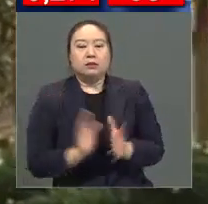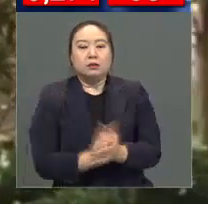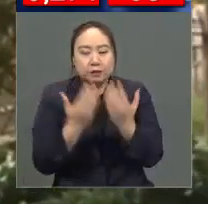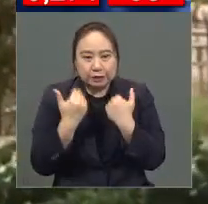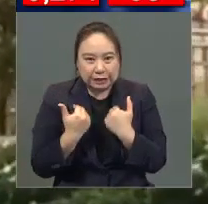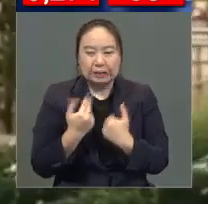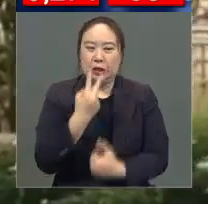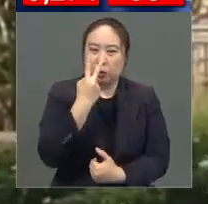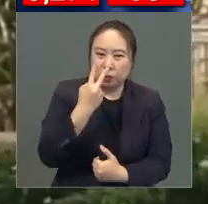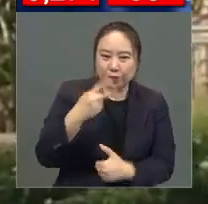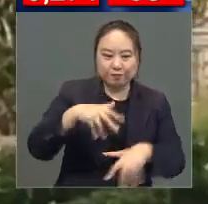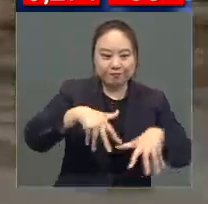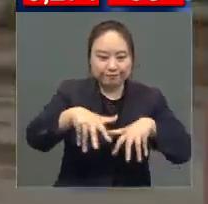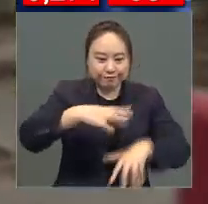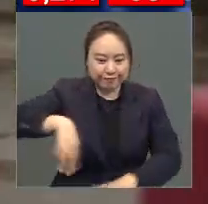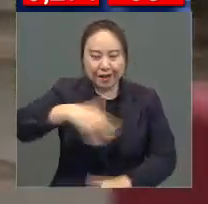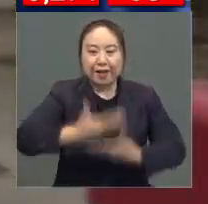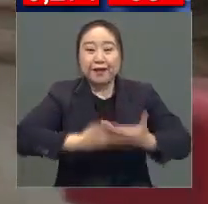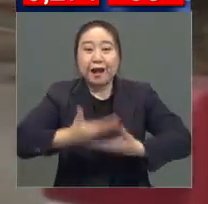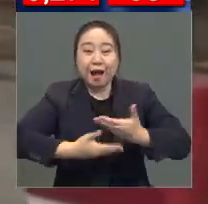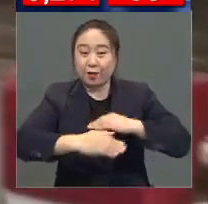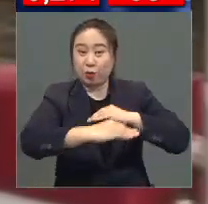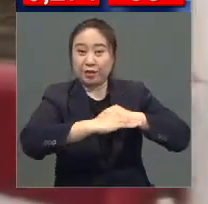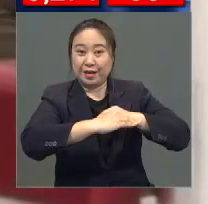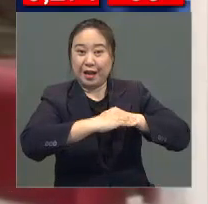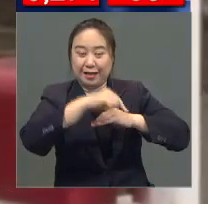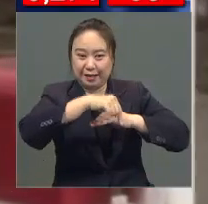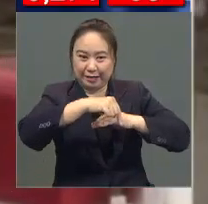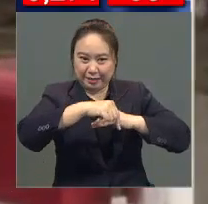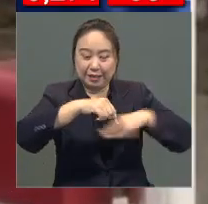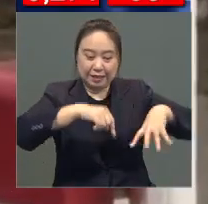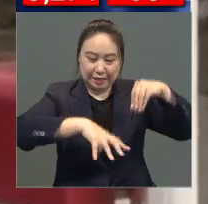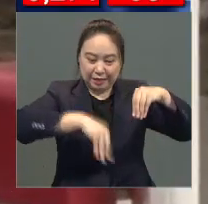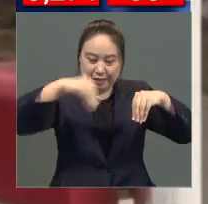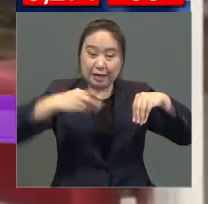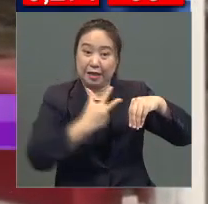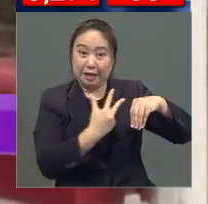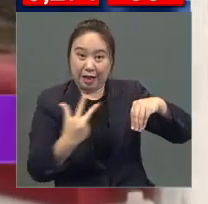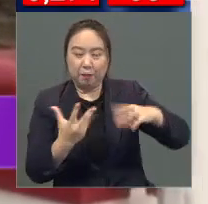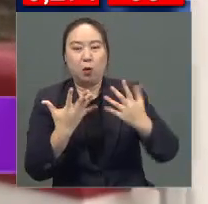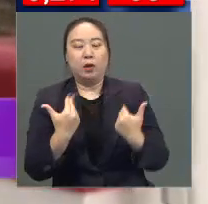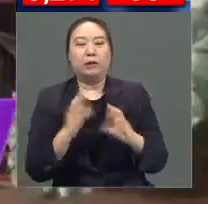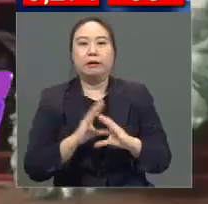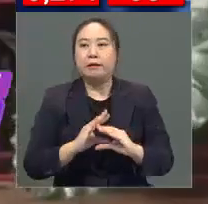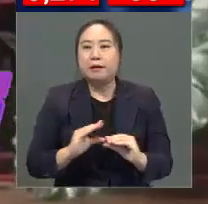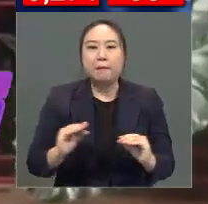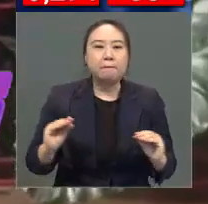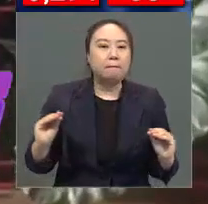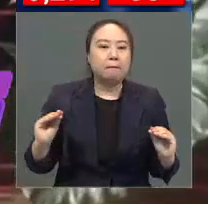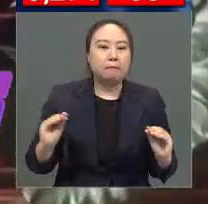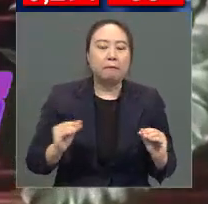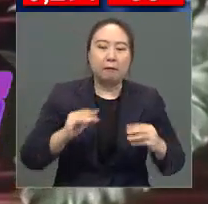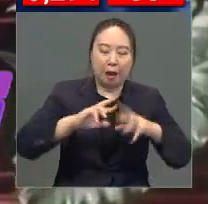ก็เลยทำให้บรรยากาศในพื้นที่บริเวณตลาดชายแดนบ้านเจดีย์สามองค์ตอนนี้เงียบเหงาเชียวค่ะผู้ประกอบ